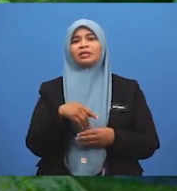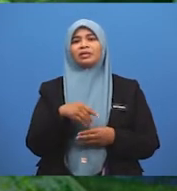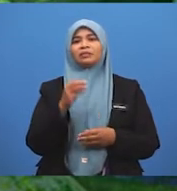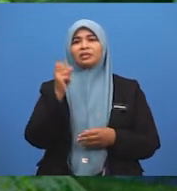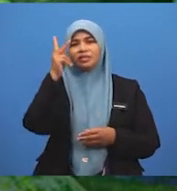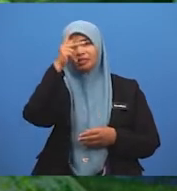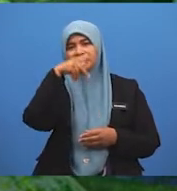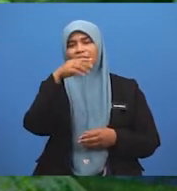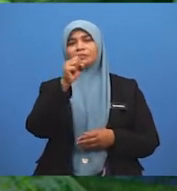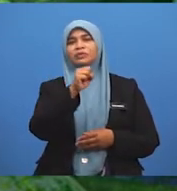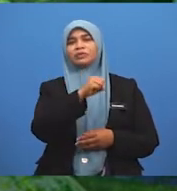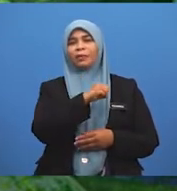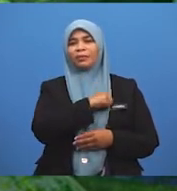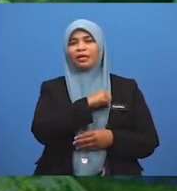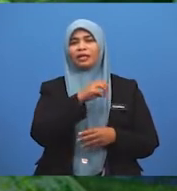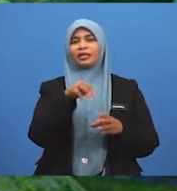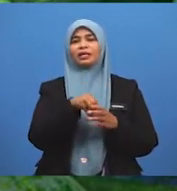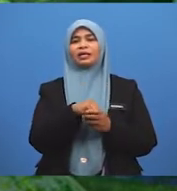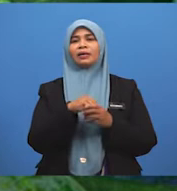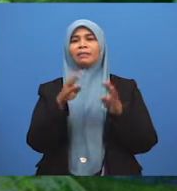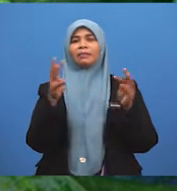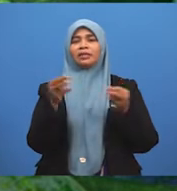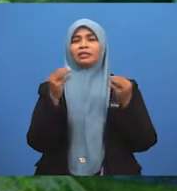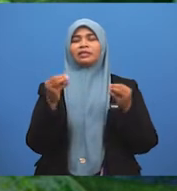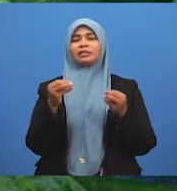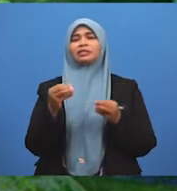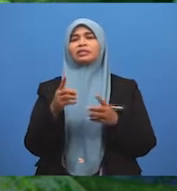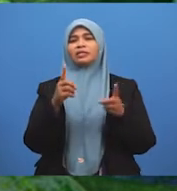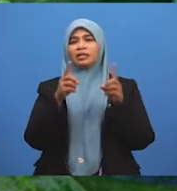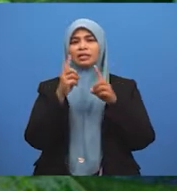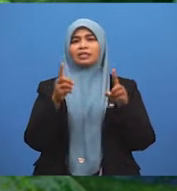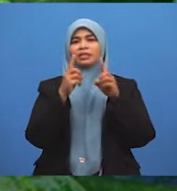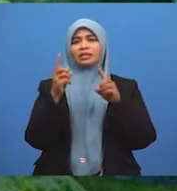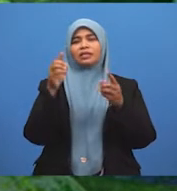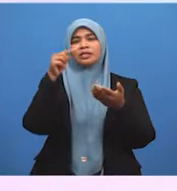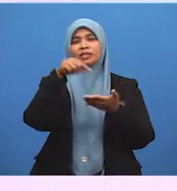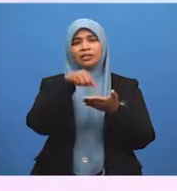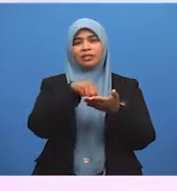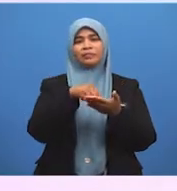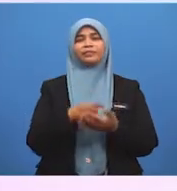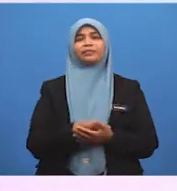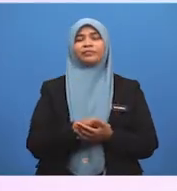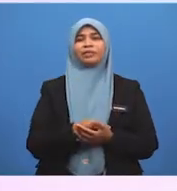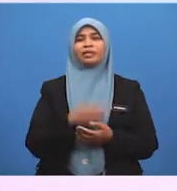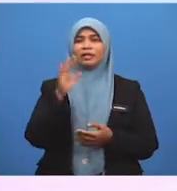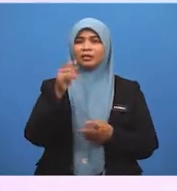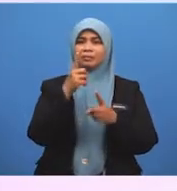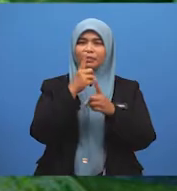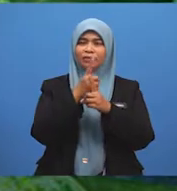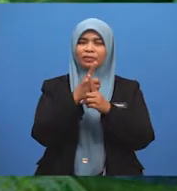apabila bersikap sopan dalam majlis hari lahir ini? Ya,